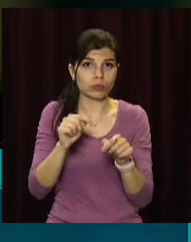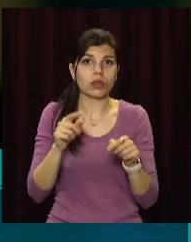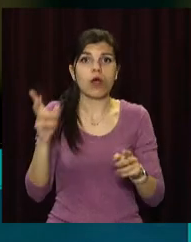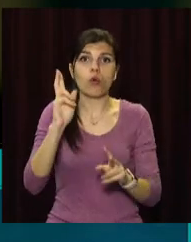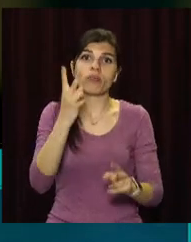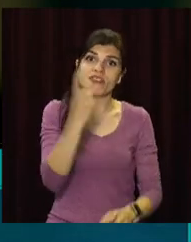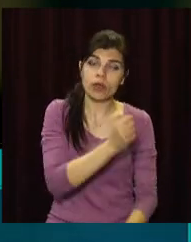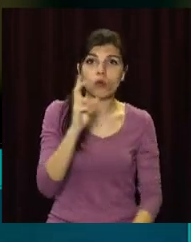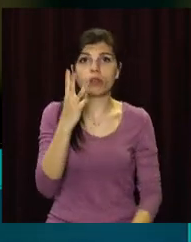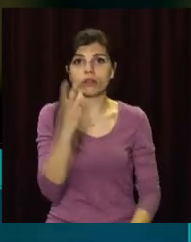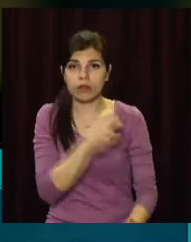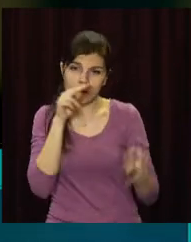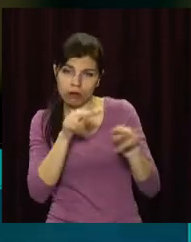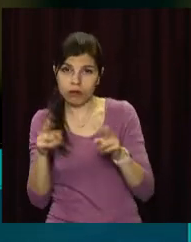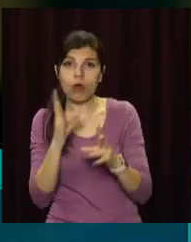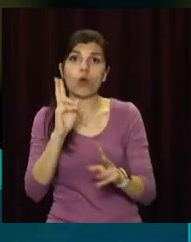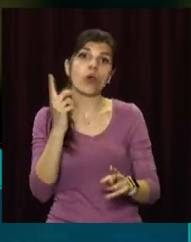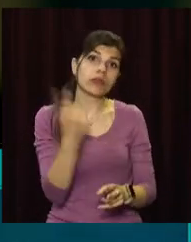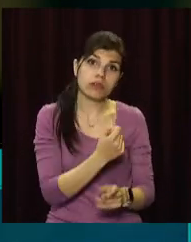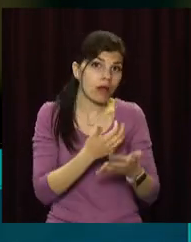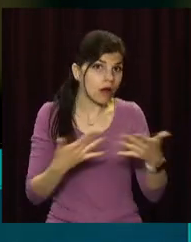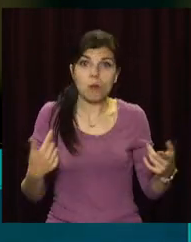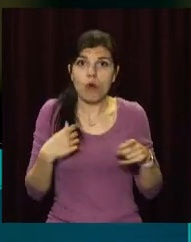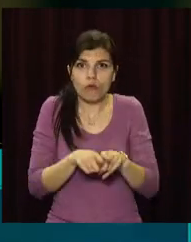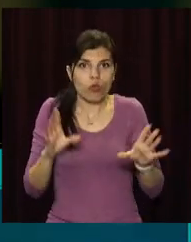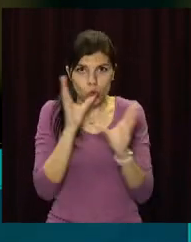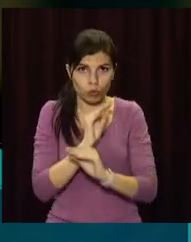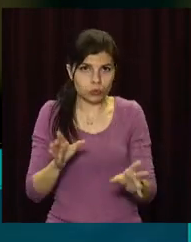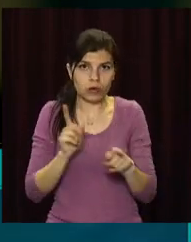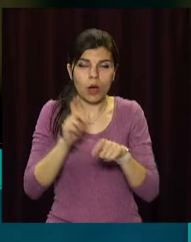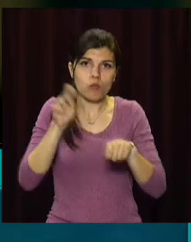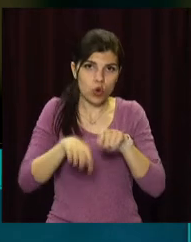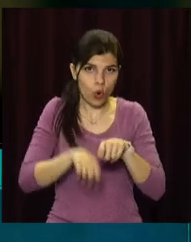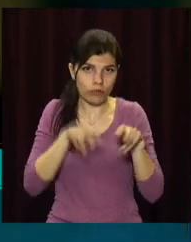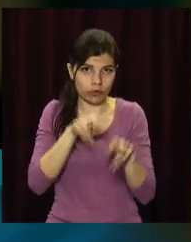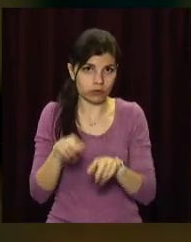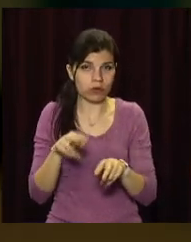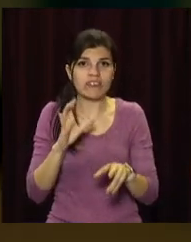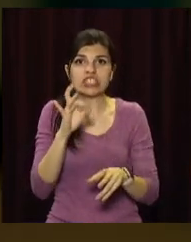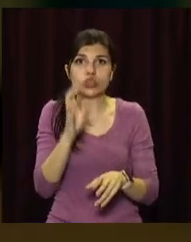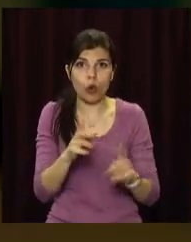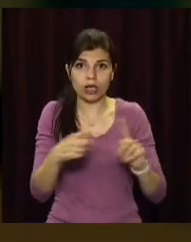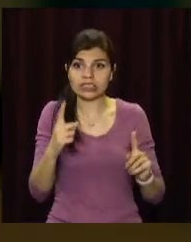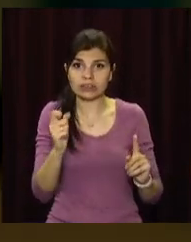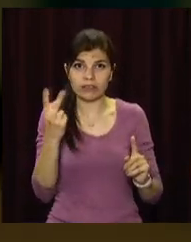тижні, кому неділю. Ми не встигаємо провести експертизи в срок, который